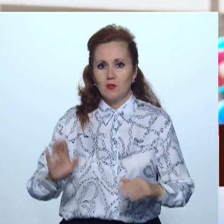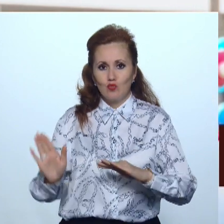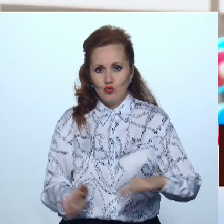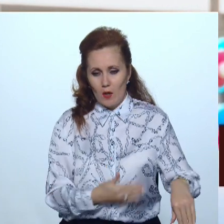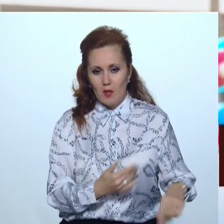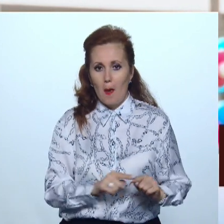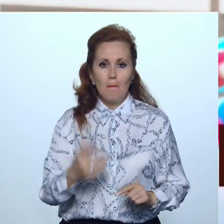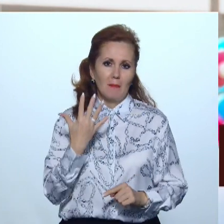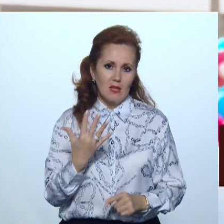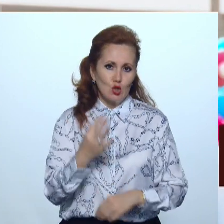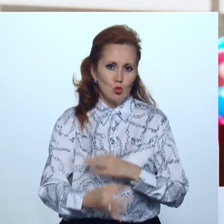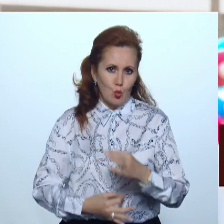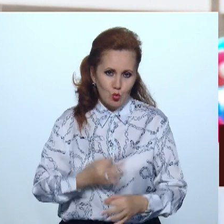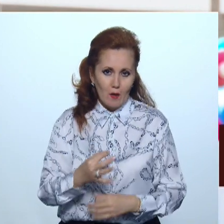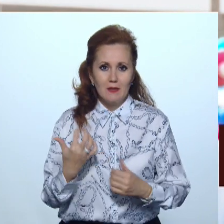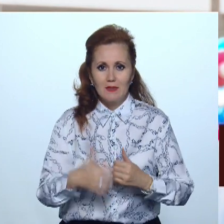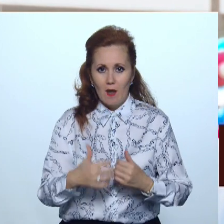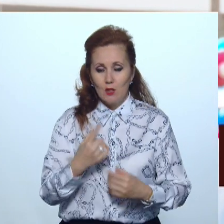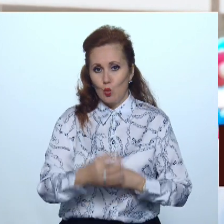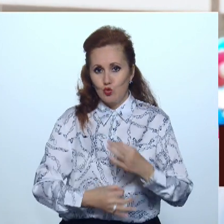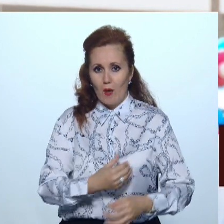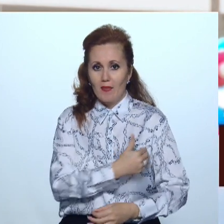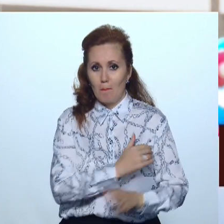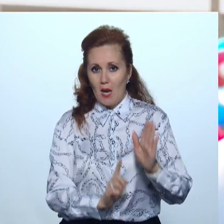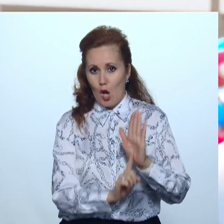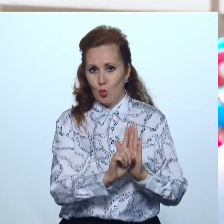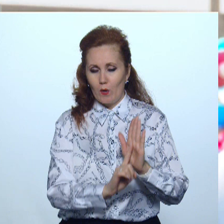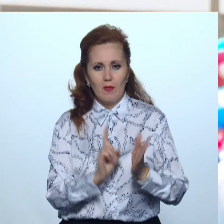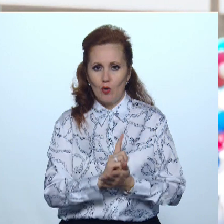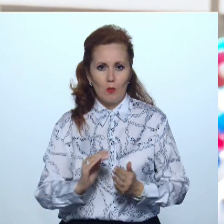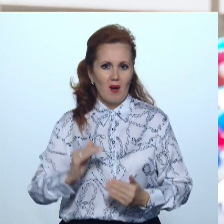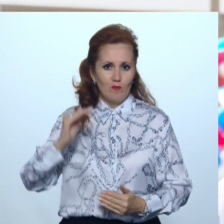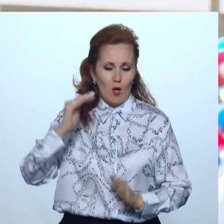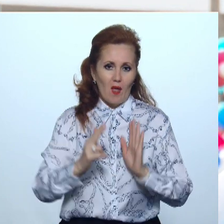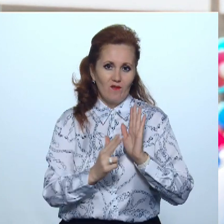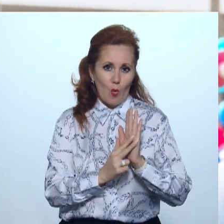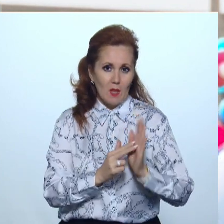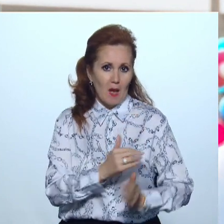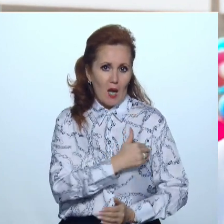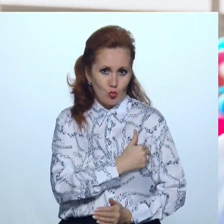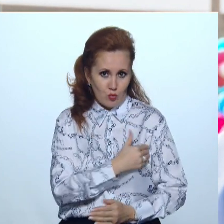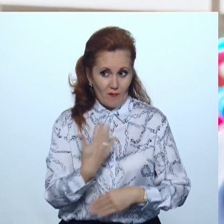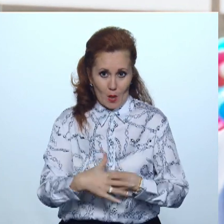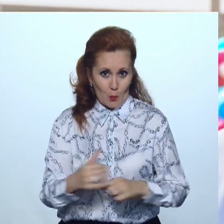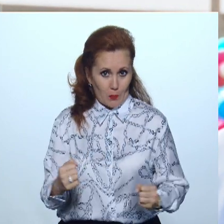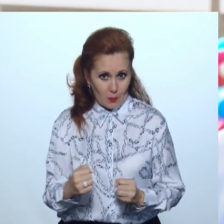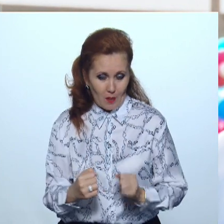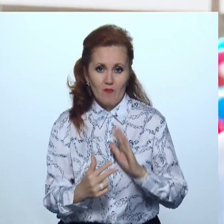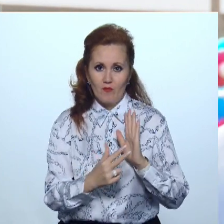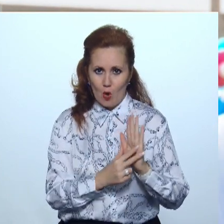В течение этих 5 суток среднесуточная температура не должна превышать 8 градусов по Цельсию, плюс